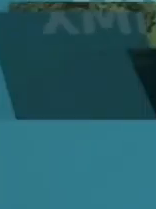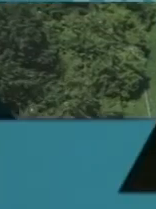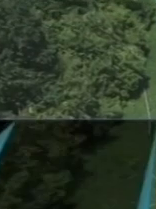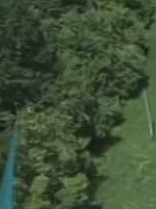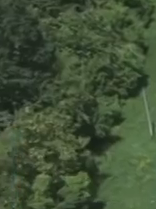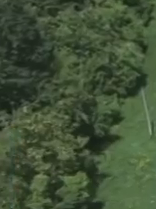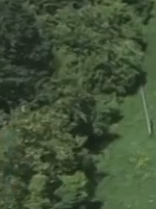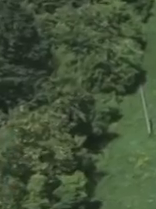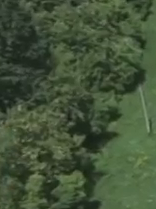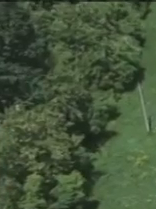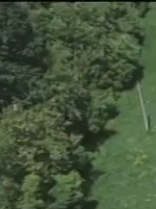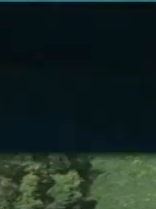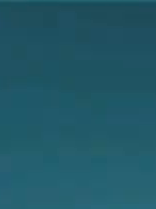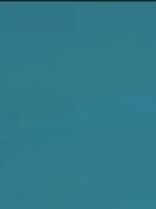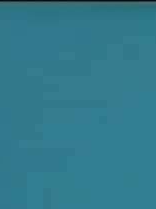Дякую. Дякую.